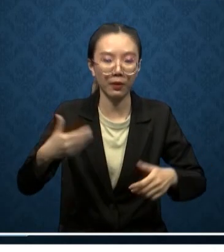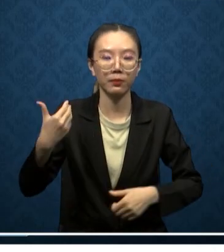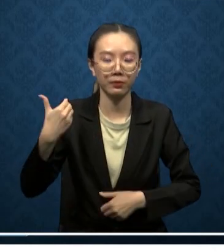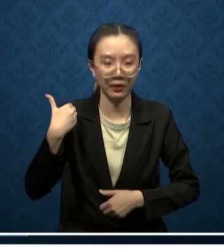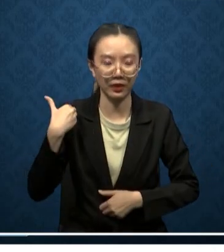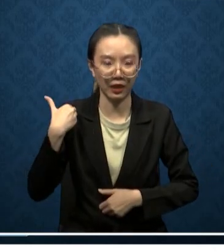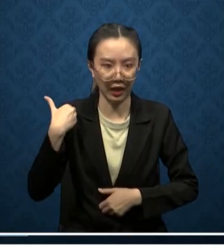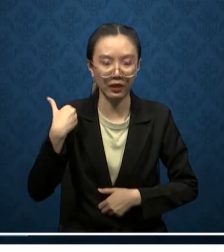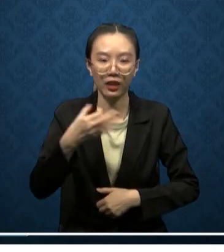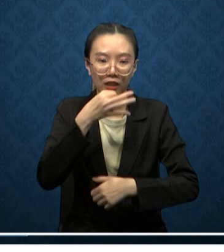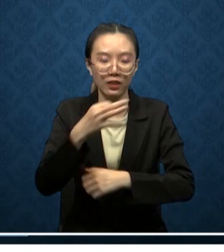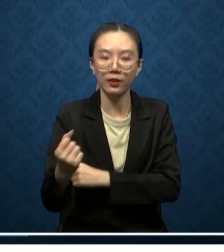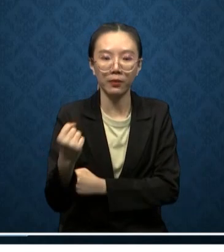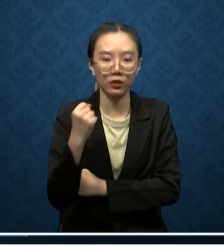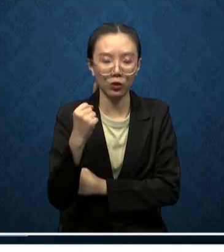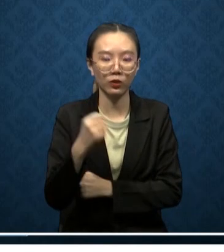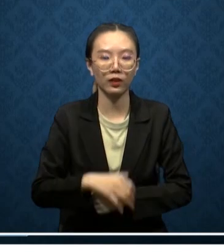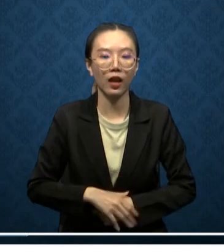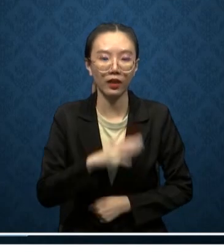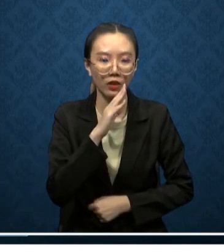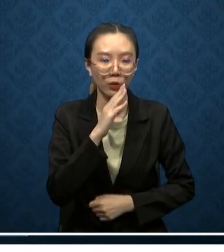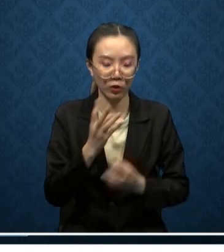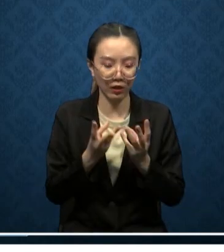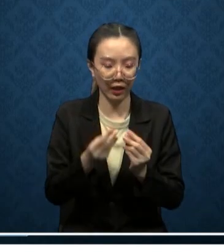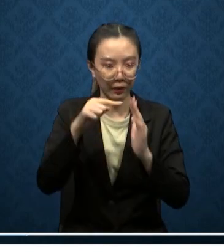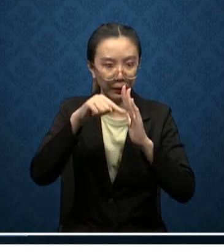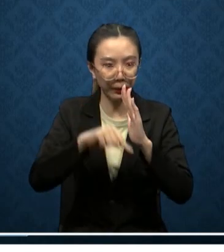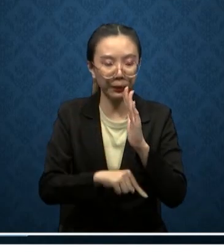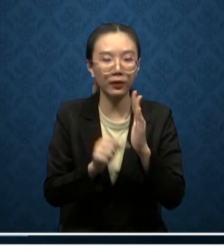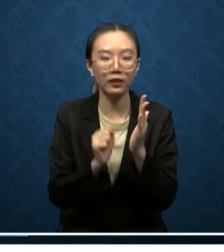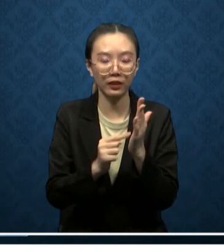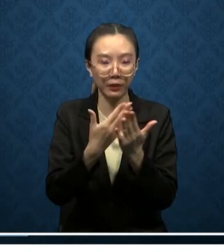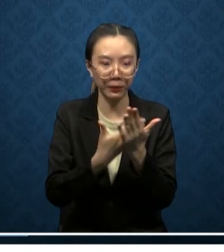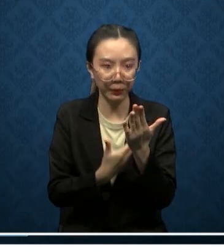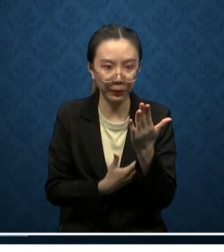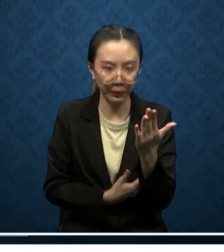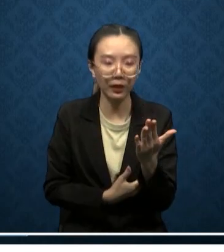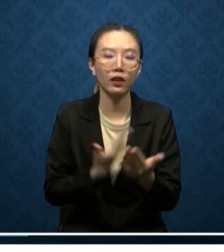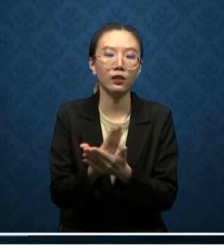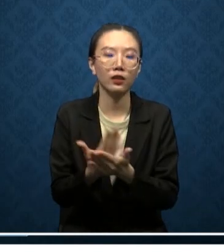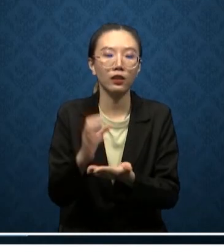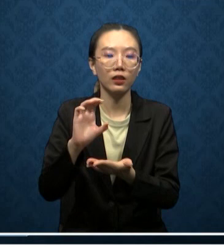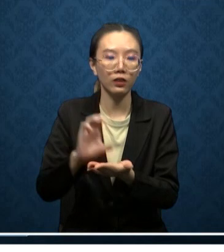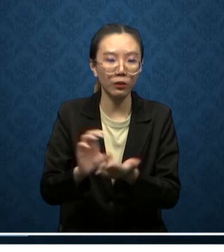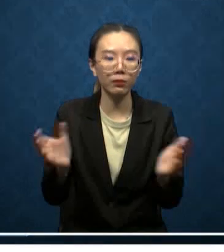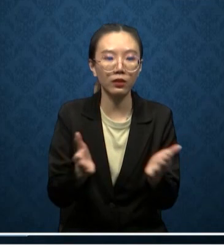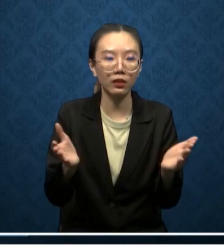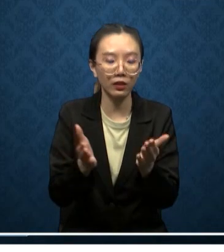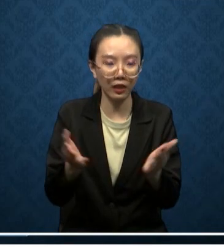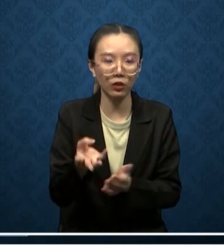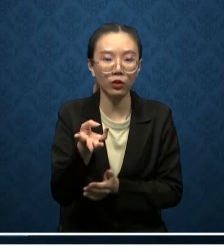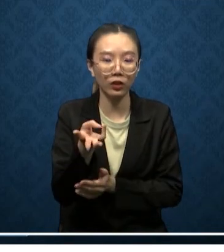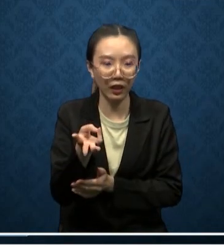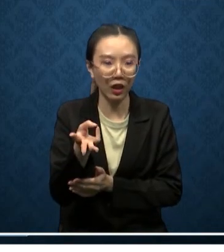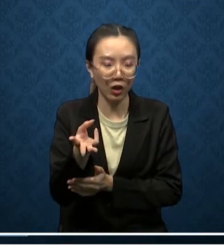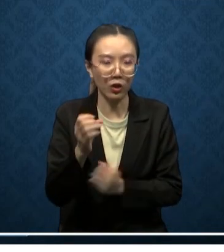ความมั่นคงในอาชีพนะครับถ้าดูในรายละเอียดแล้วเนี่ยทั้งแผนการดำเนินการทั้งงบประมาณนะครับที่จะพัฒนาอย่างเรื่องข้าวเนี่ย